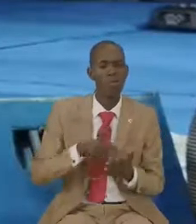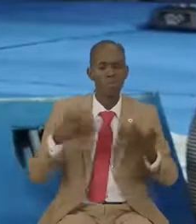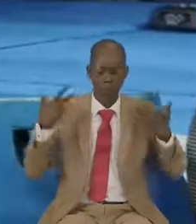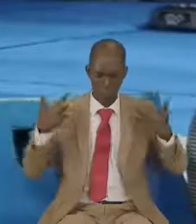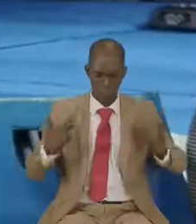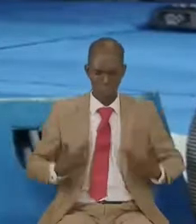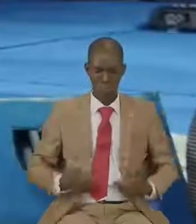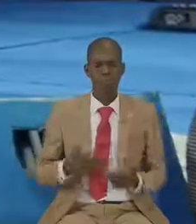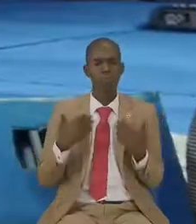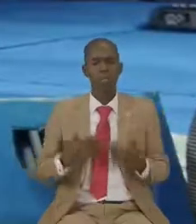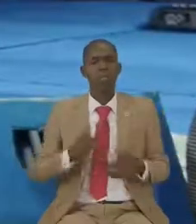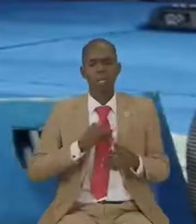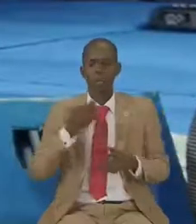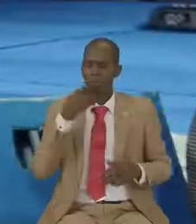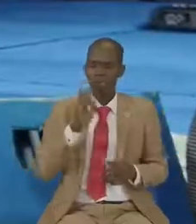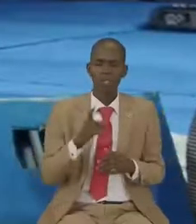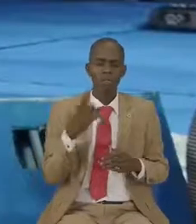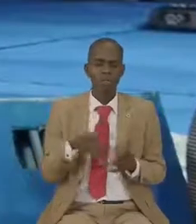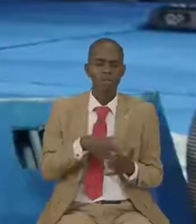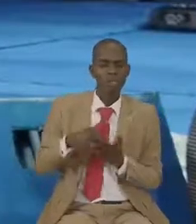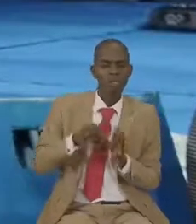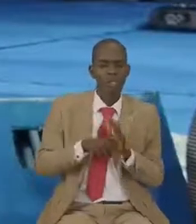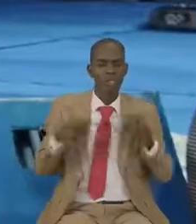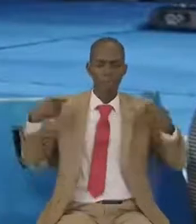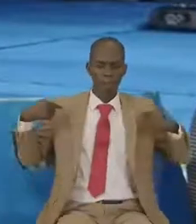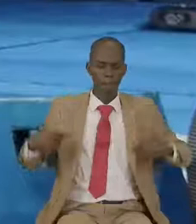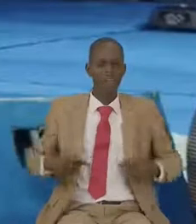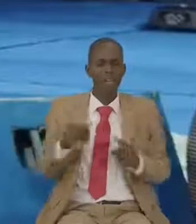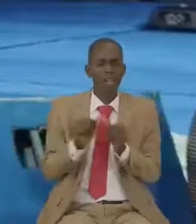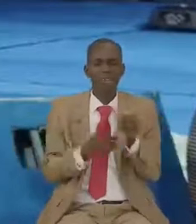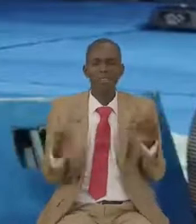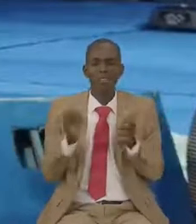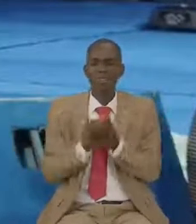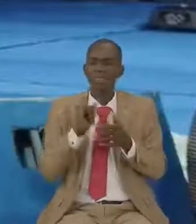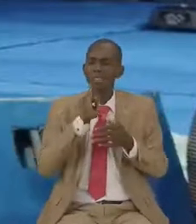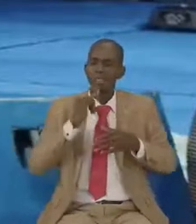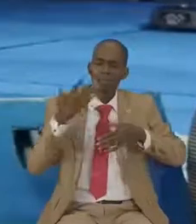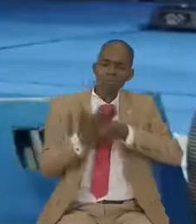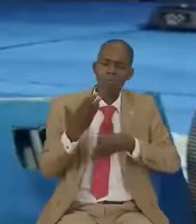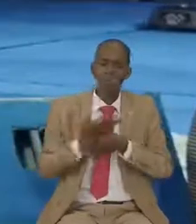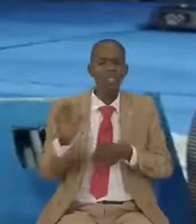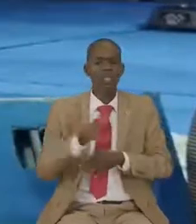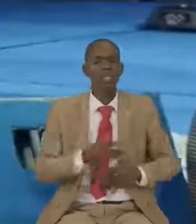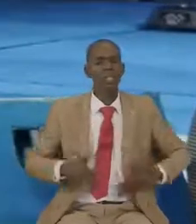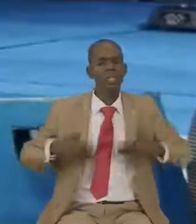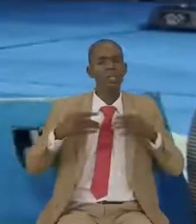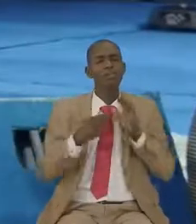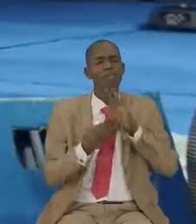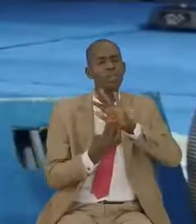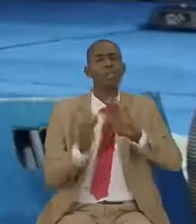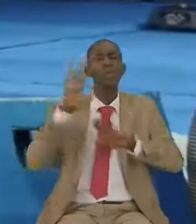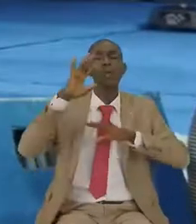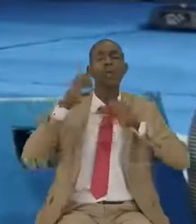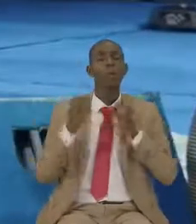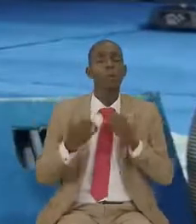Jésus-Christ. La faiblesse du cœur, je prie que la douleur et les faiblesses, que tout ce qui